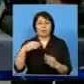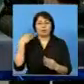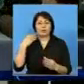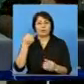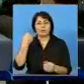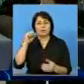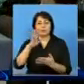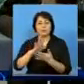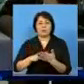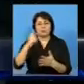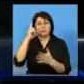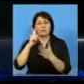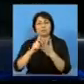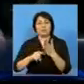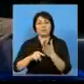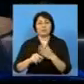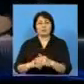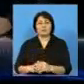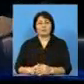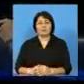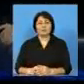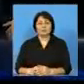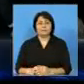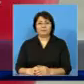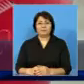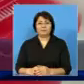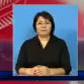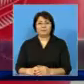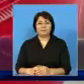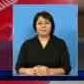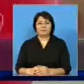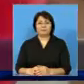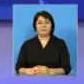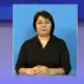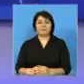жалғассын деп сенейік. Дархан Мектепбай, Жансай Әбдікәрімова, Миржан Аманжолов, Ақтөбе телеарнасы.